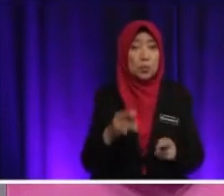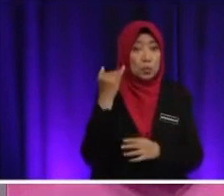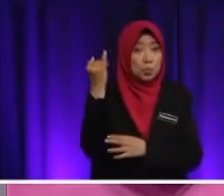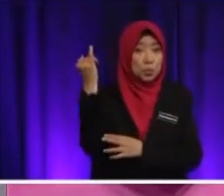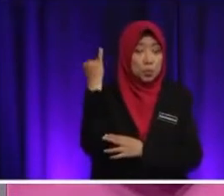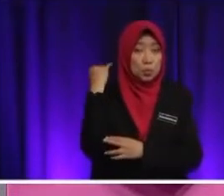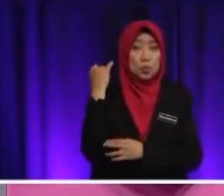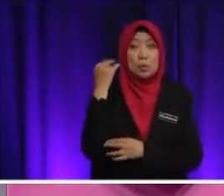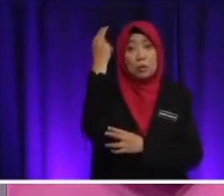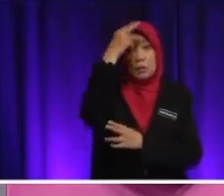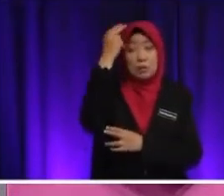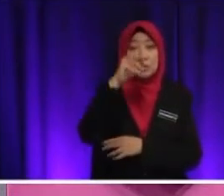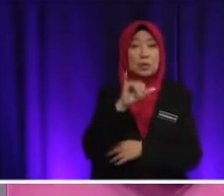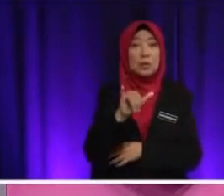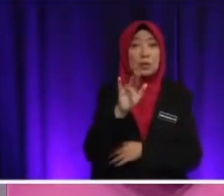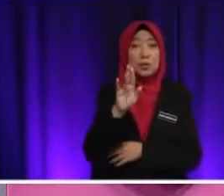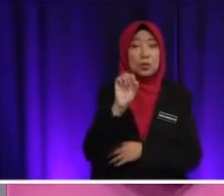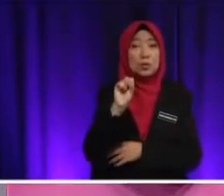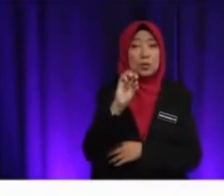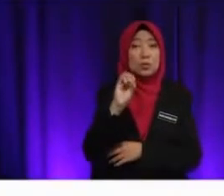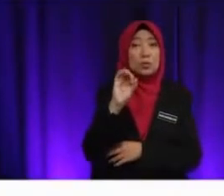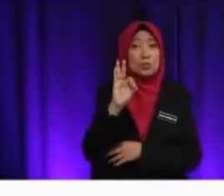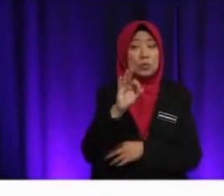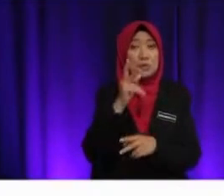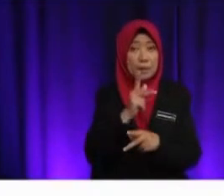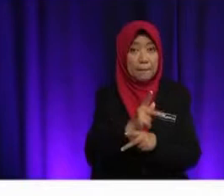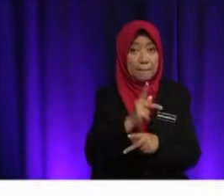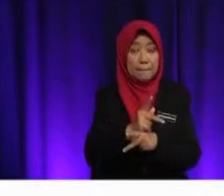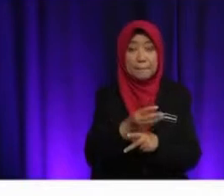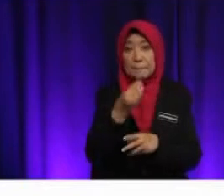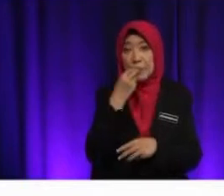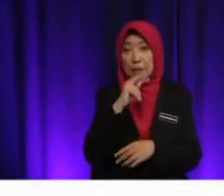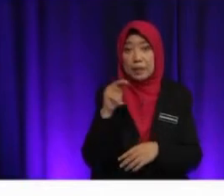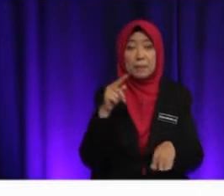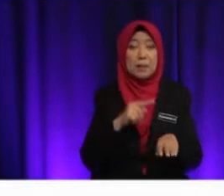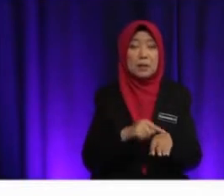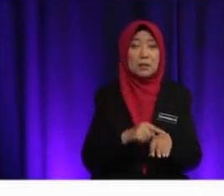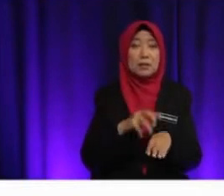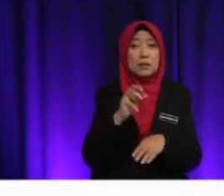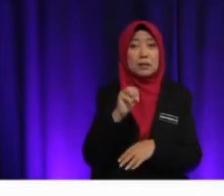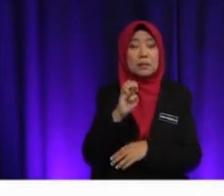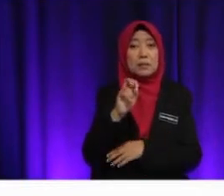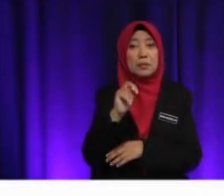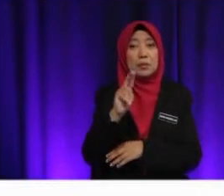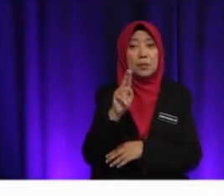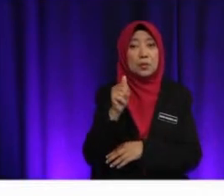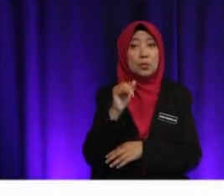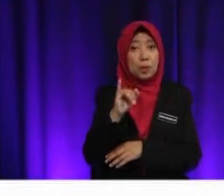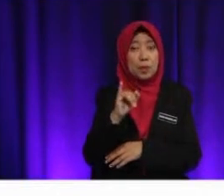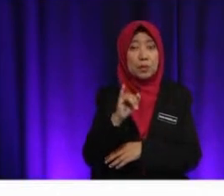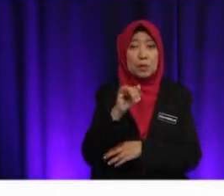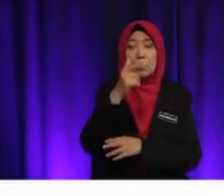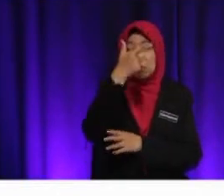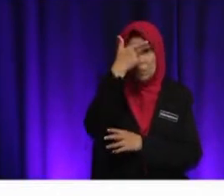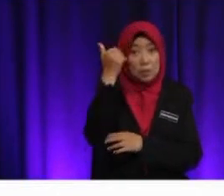Nabi Yusuf. Dia orang ni simpan bekalan semasa musim menuai atas nasihat Nabi Yusuf alaihissalam. Okay? Kemudian akibat dia